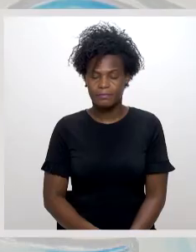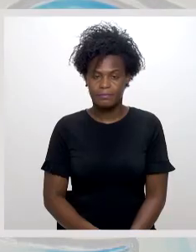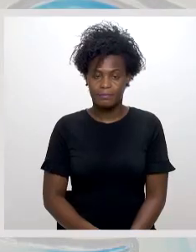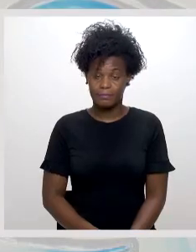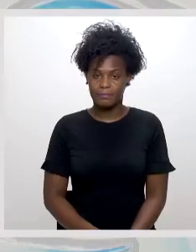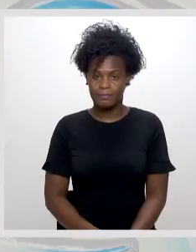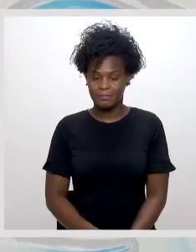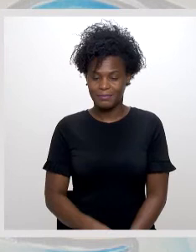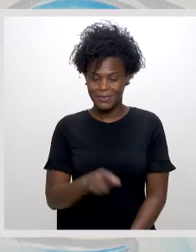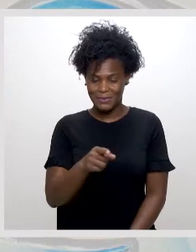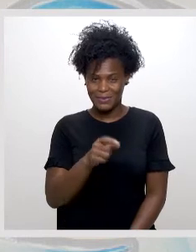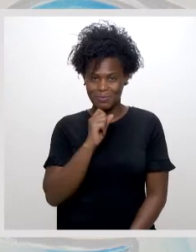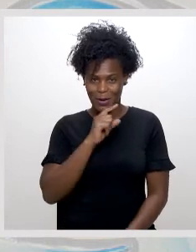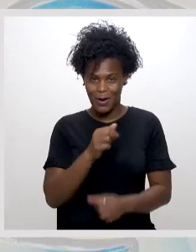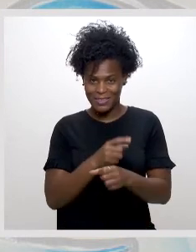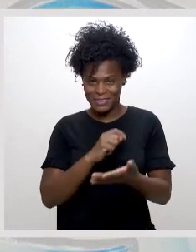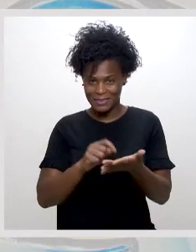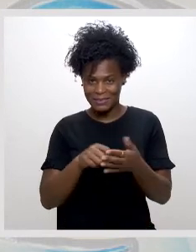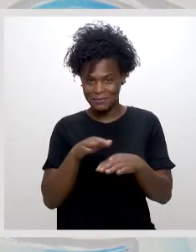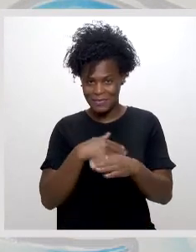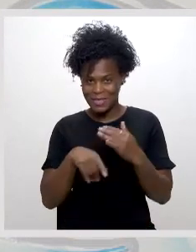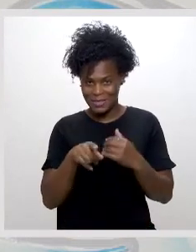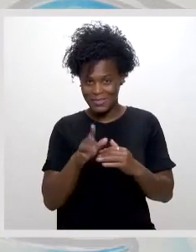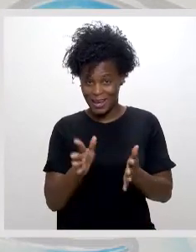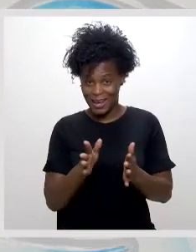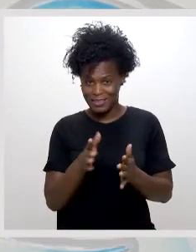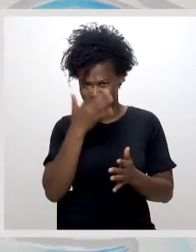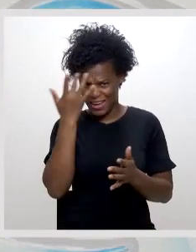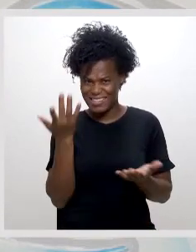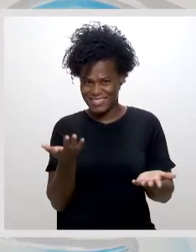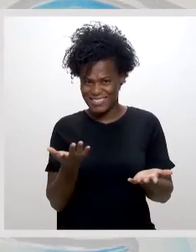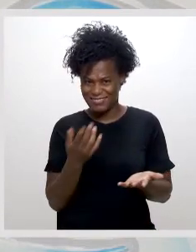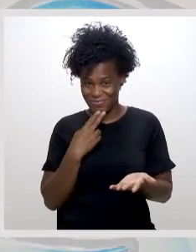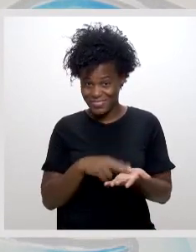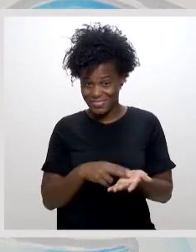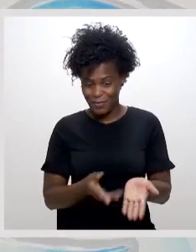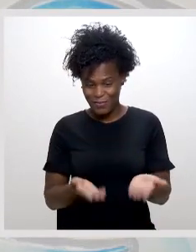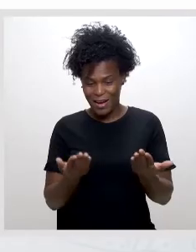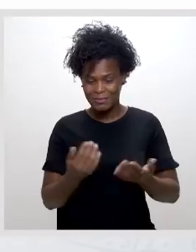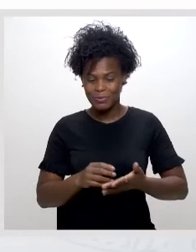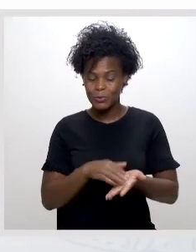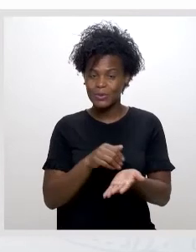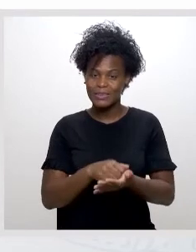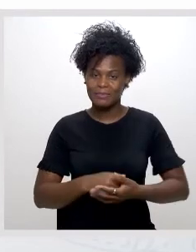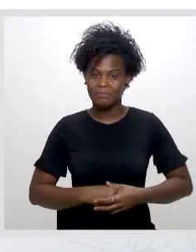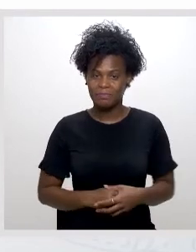Tu as pu réaliser cet exercice? Ça a été très facile certainement. On y va, on corrige.